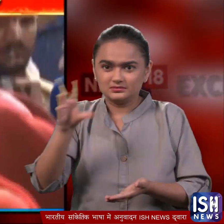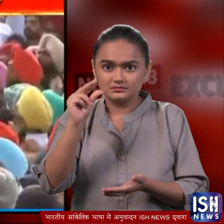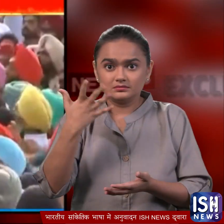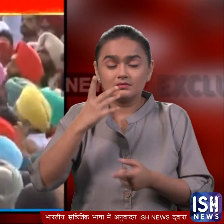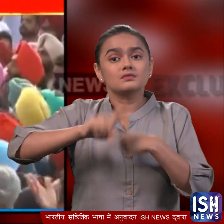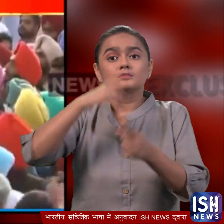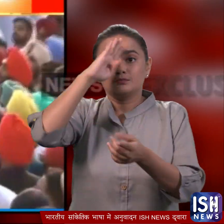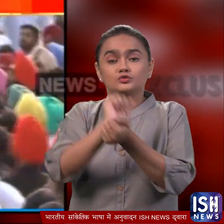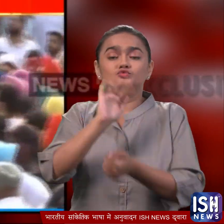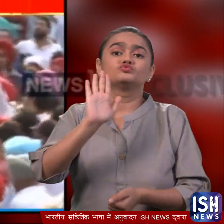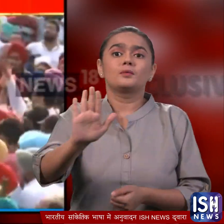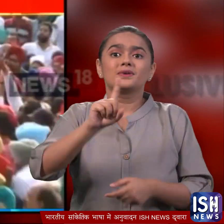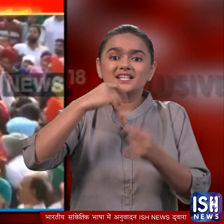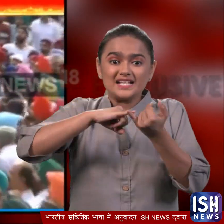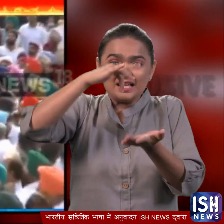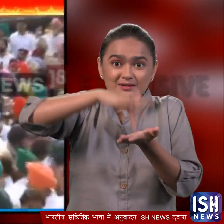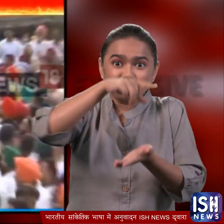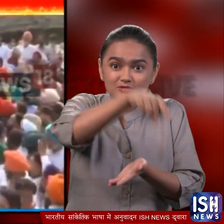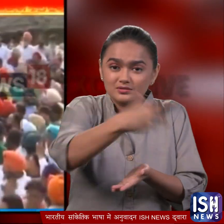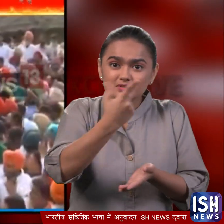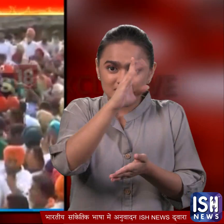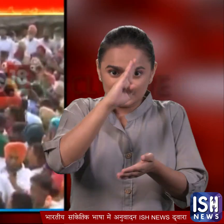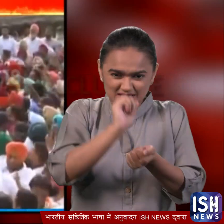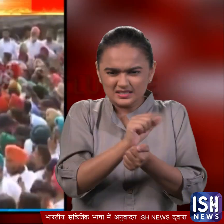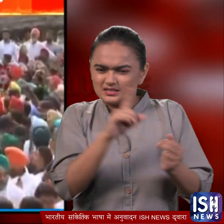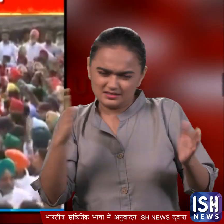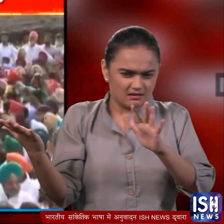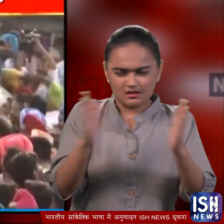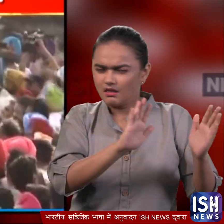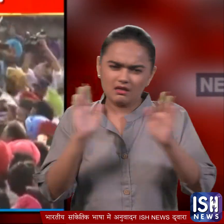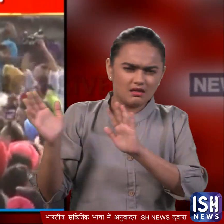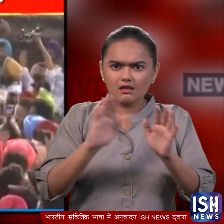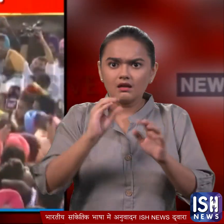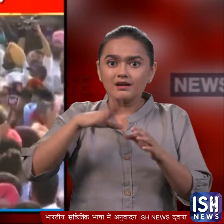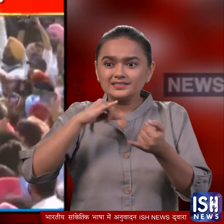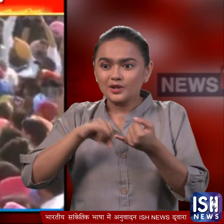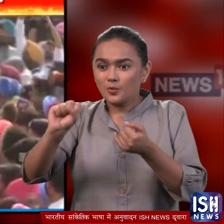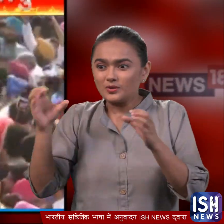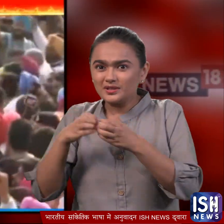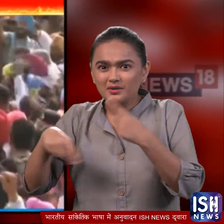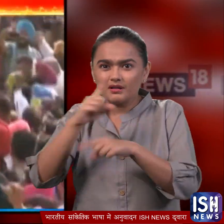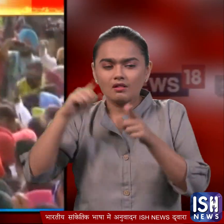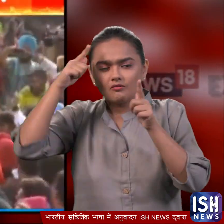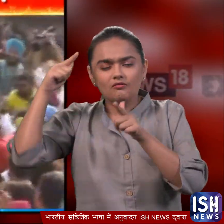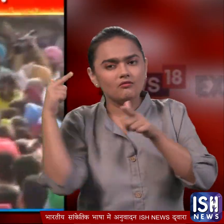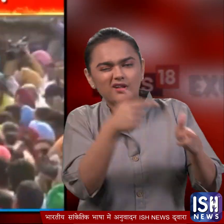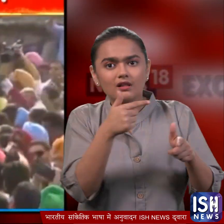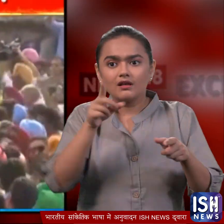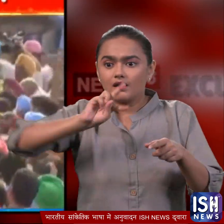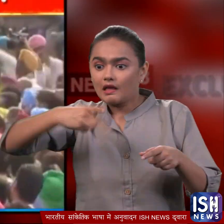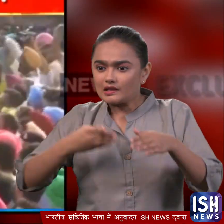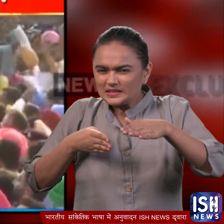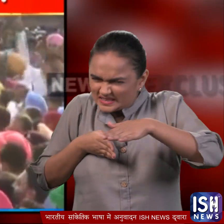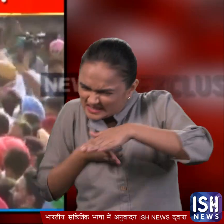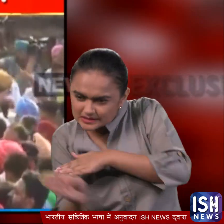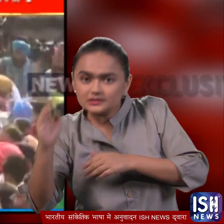वजह से पुलिस ने उन्हें रोक दिया। सहारनपुर में पुलिस की सख्ती के बीच एक मौका तो ऐसा आया जब सिद्धू के साथ आए लोगों ने पुलिस को चकमा दे दिया और एक